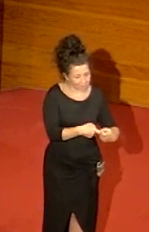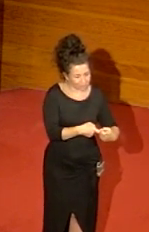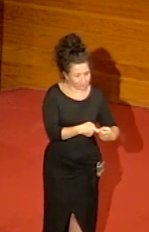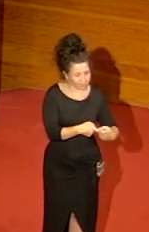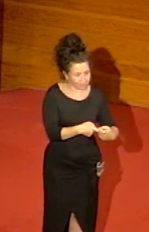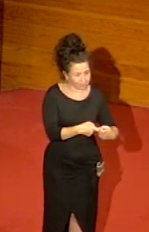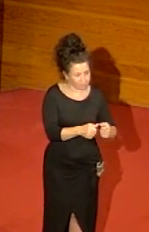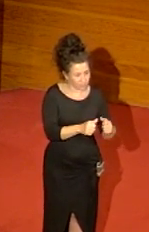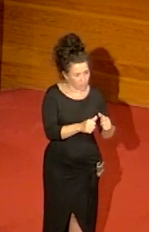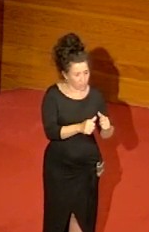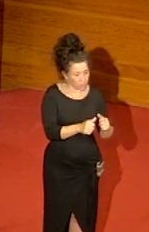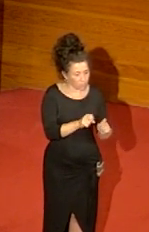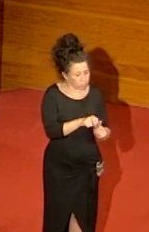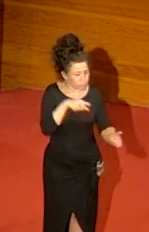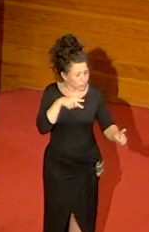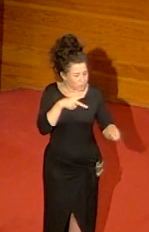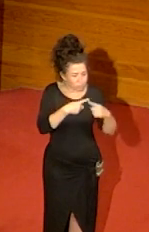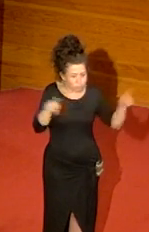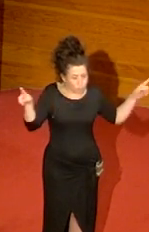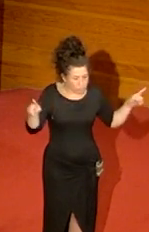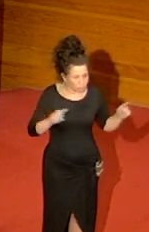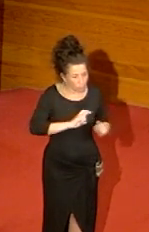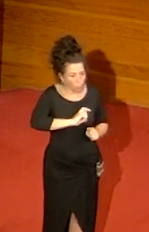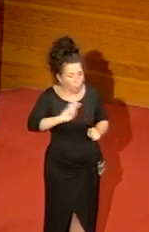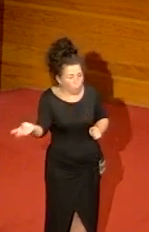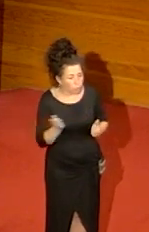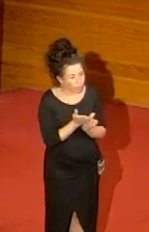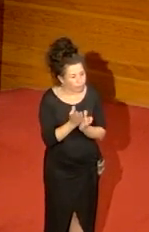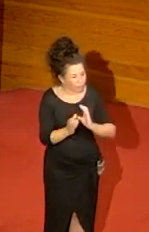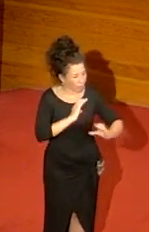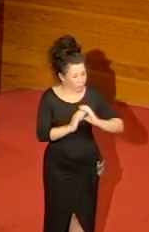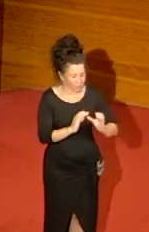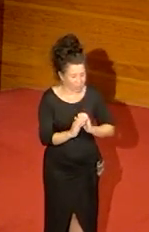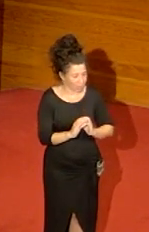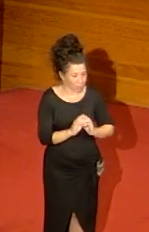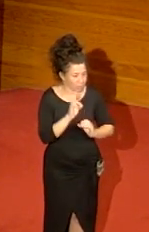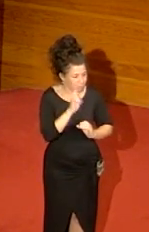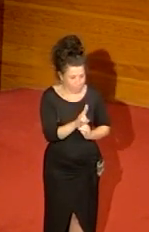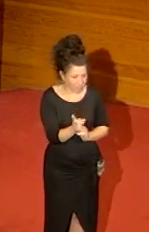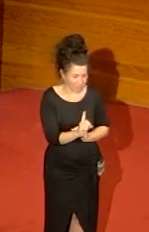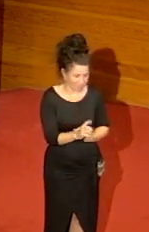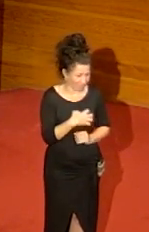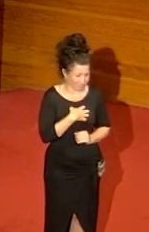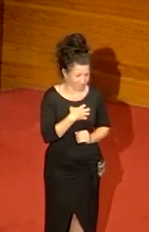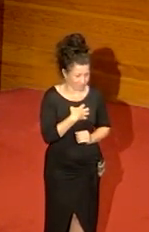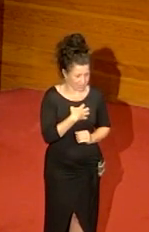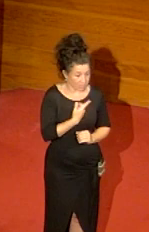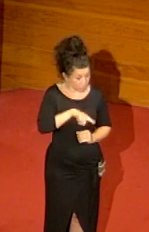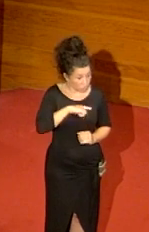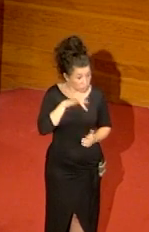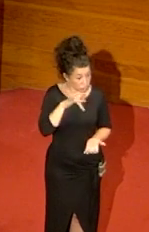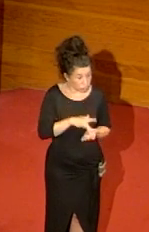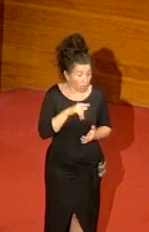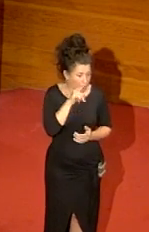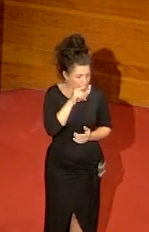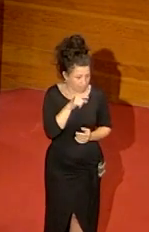ezberdinetatik kontatu. Beste edabide batean ikusiko ez duzuen zerbait ikusi ahal izan genuen kasu honetan egite ben,